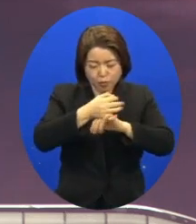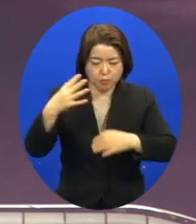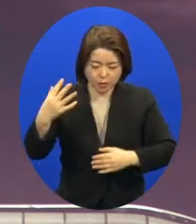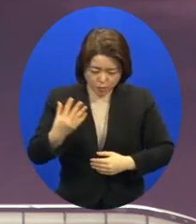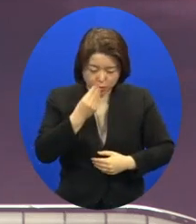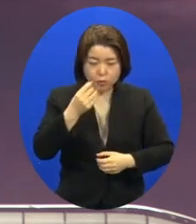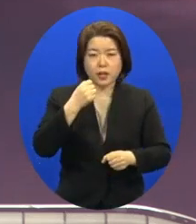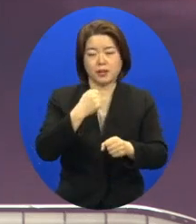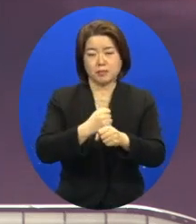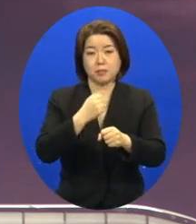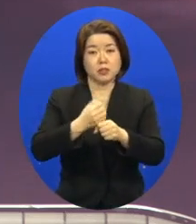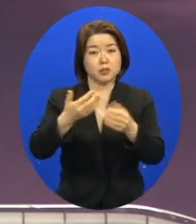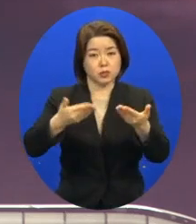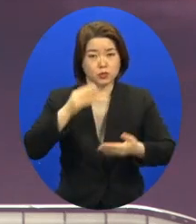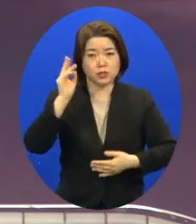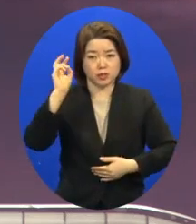것이다.